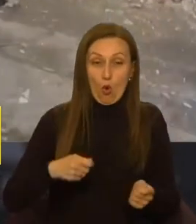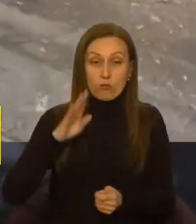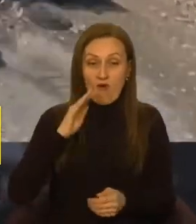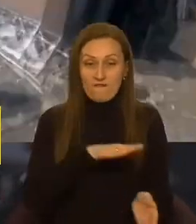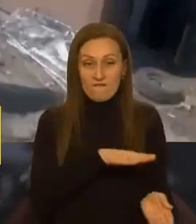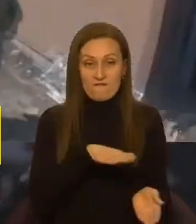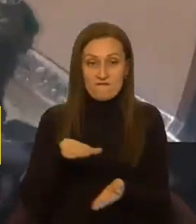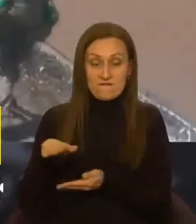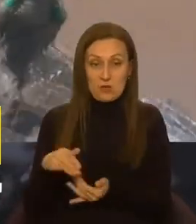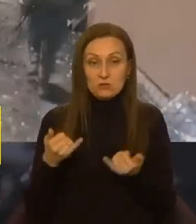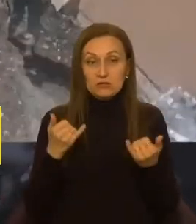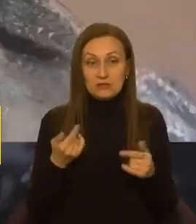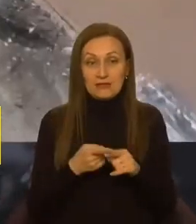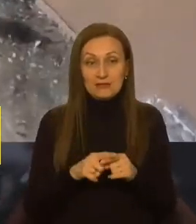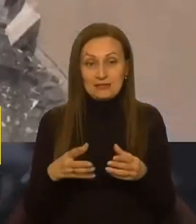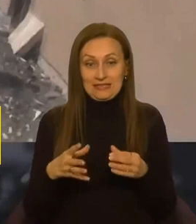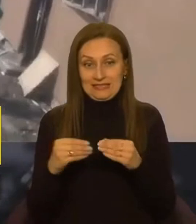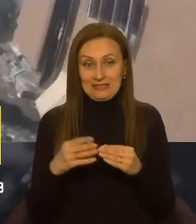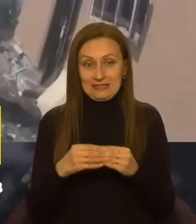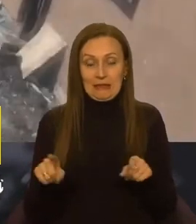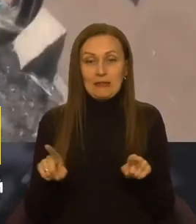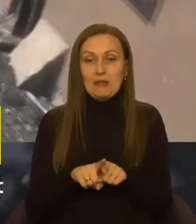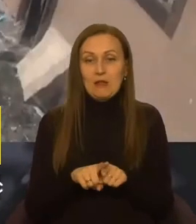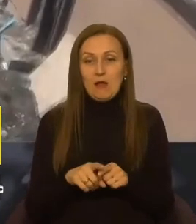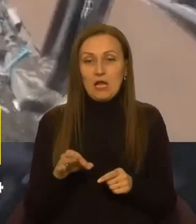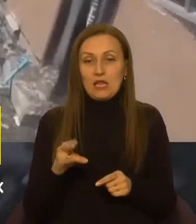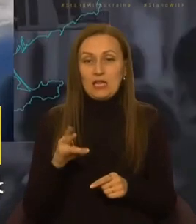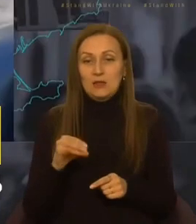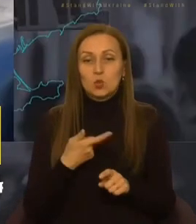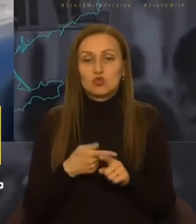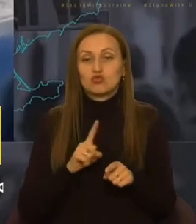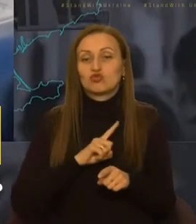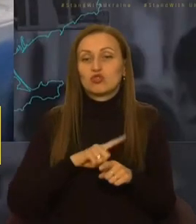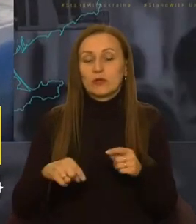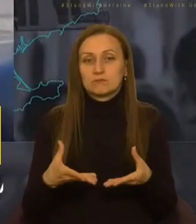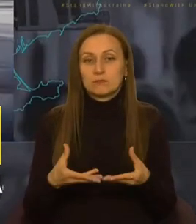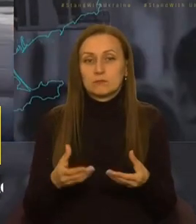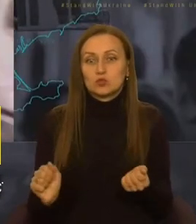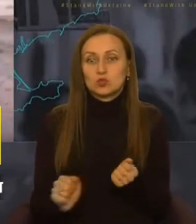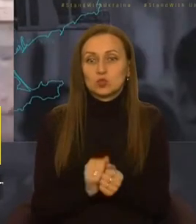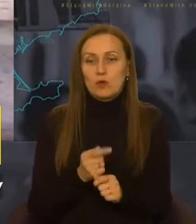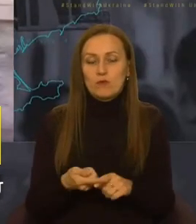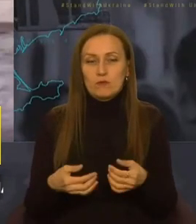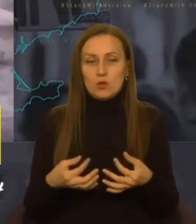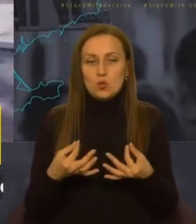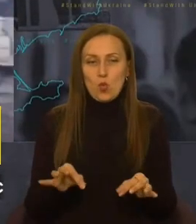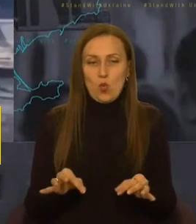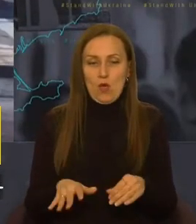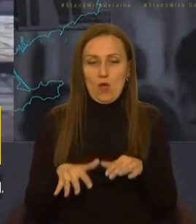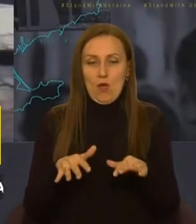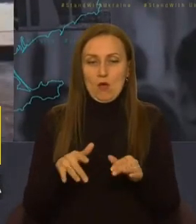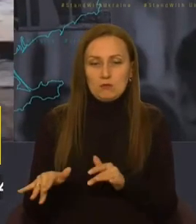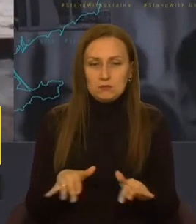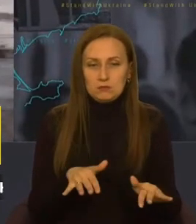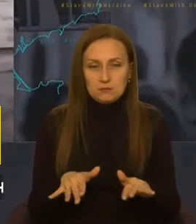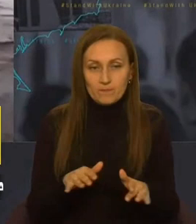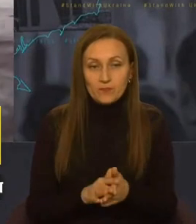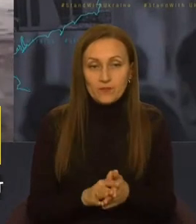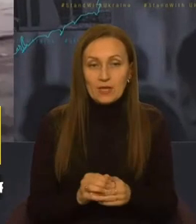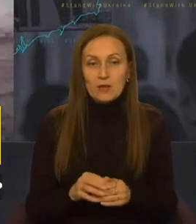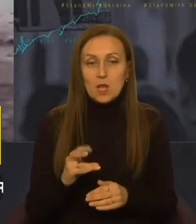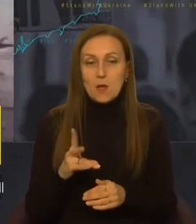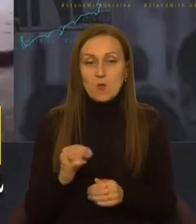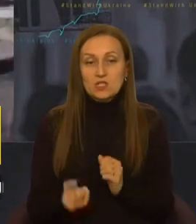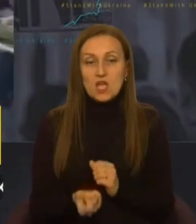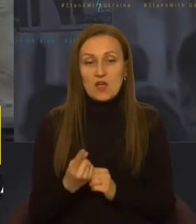в воді, то зараз цей ґрунт такий глинястий, дуже швидко просихає, він дозволяє робити наступальні штурмові дії. На